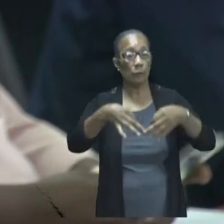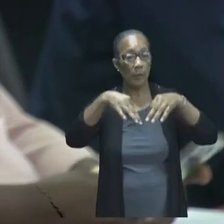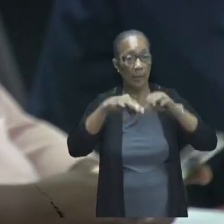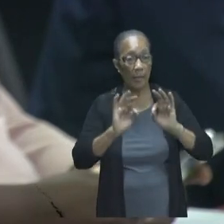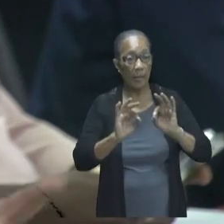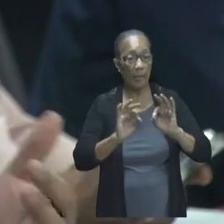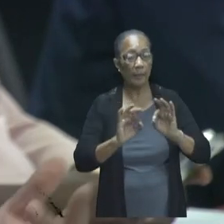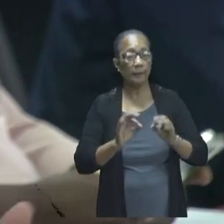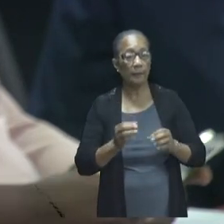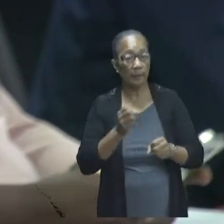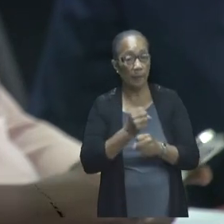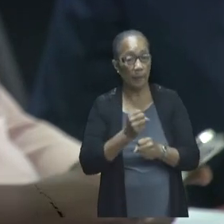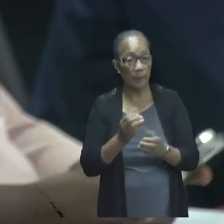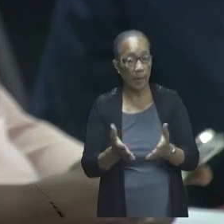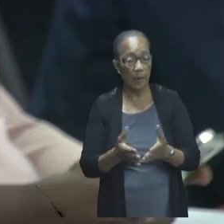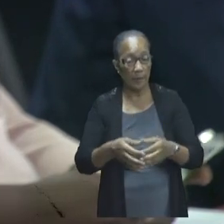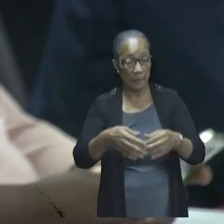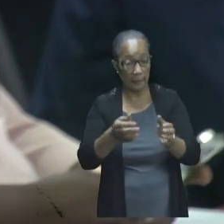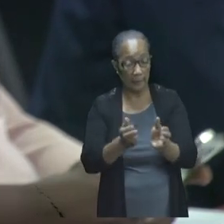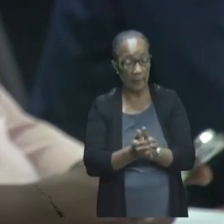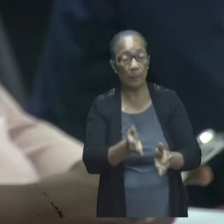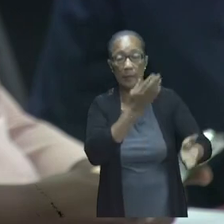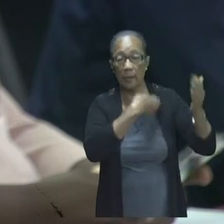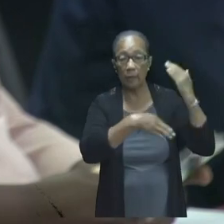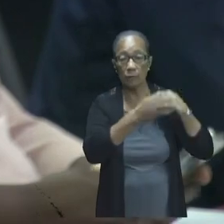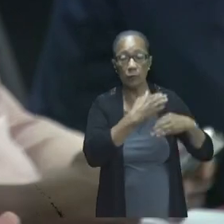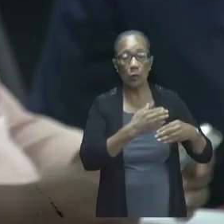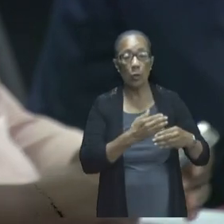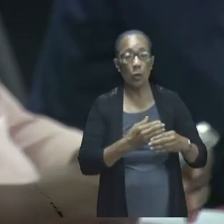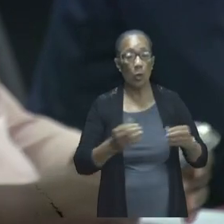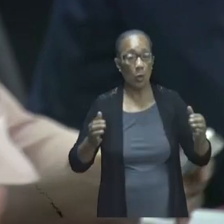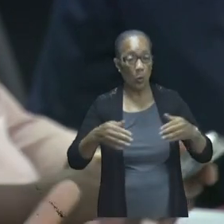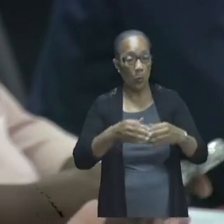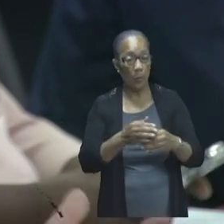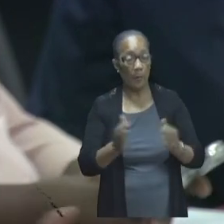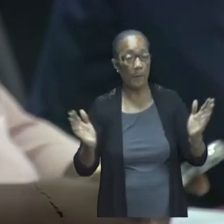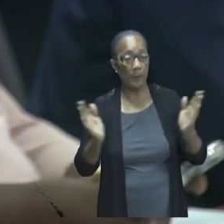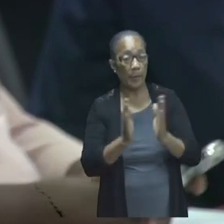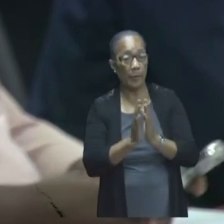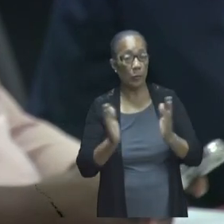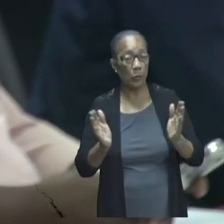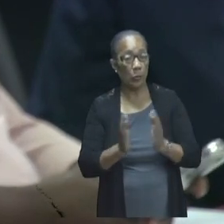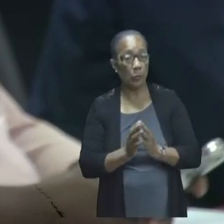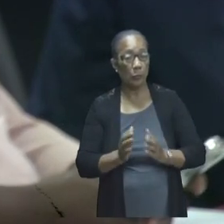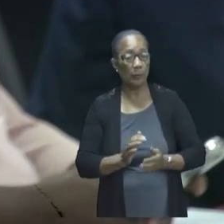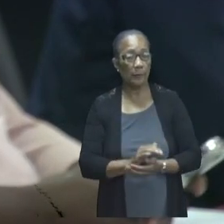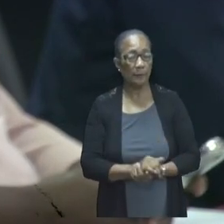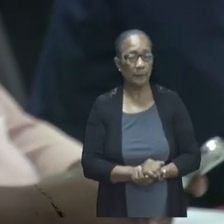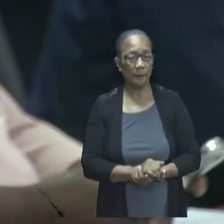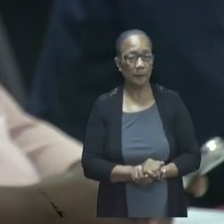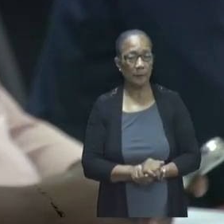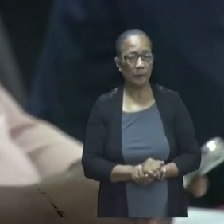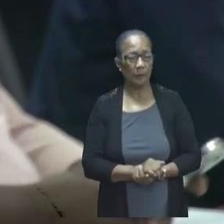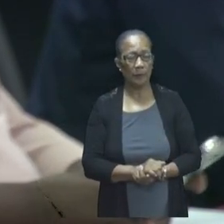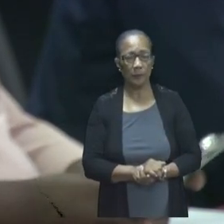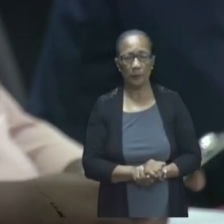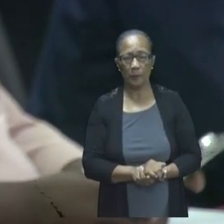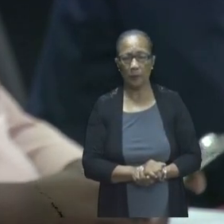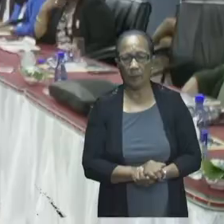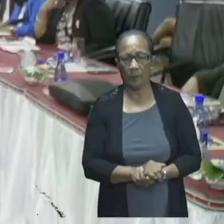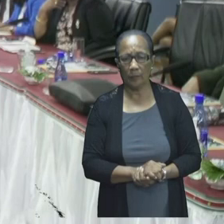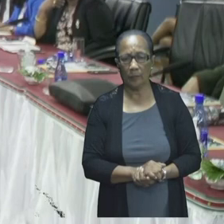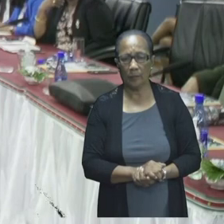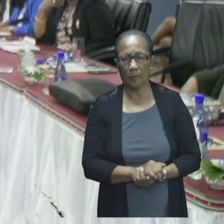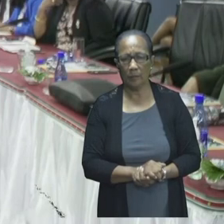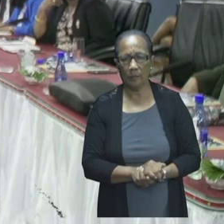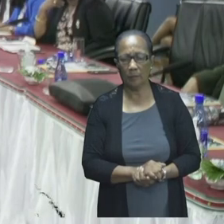daarvan was het team mee afgelopen jongstleden en het marriott hotel natie wens kan ik u extra boeken maar ik